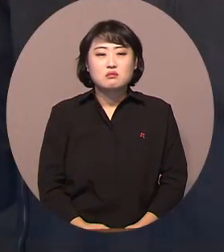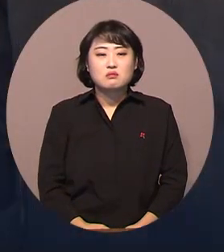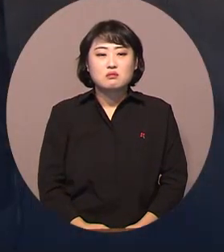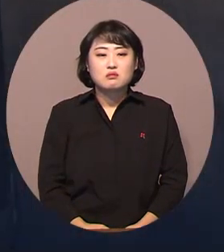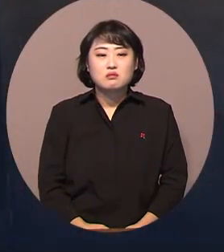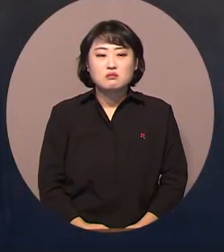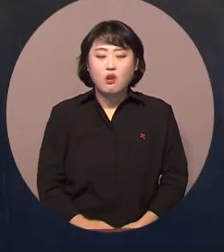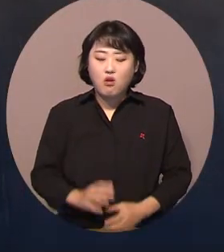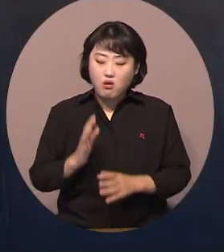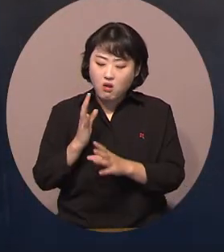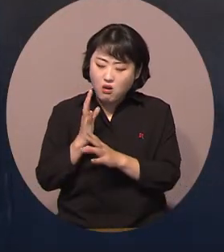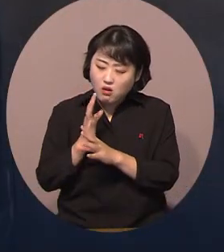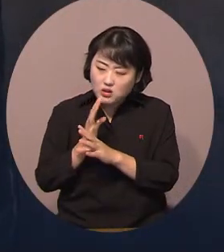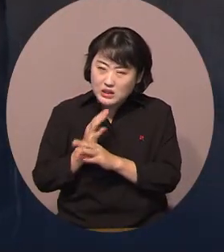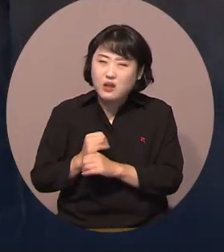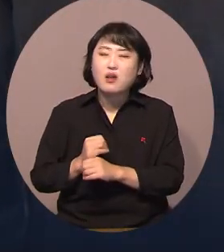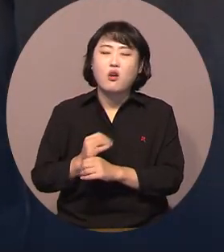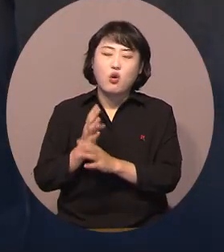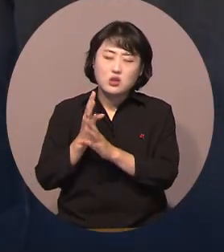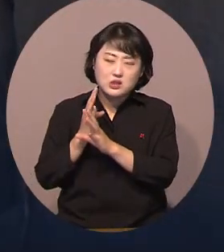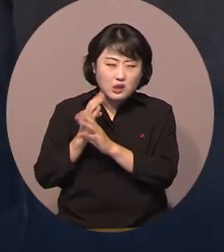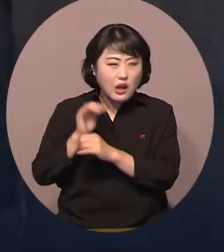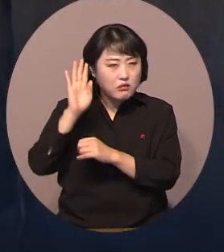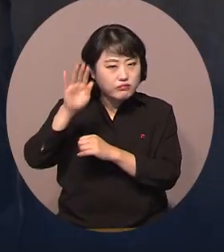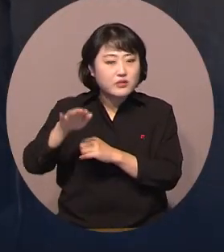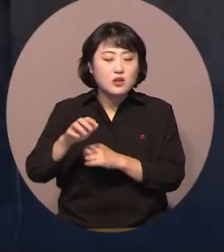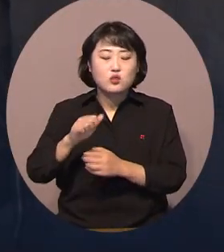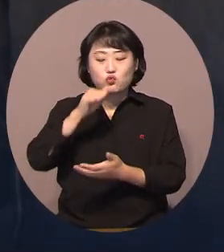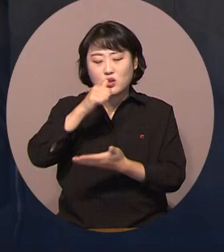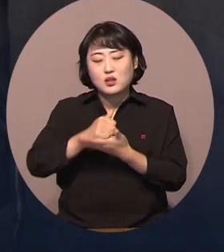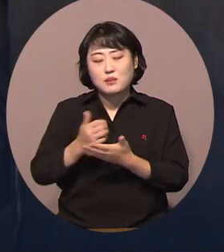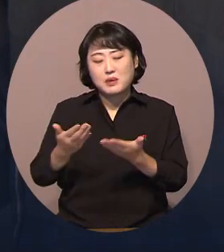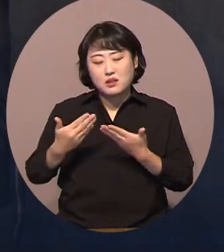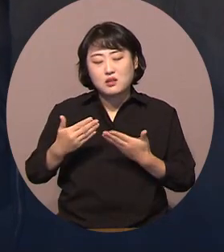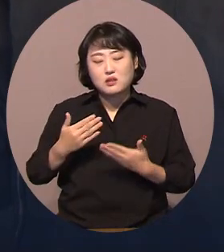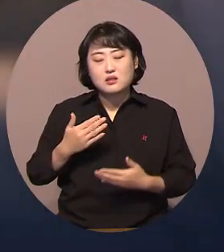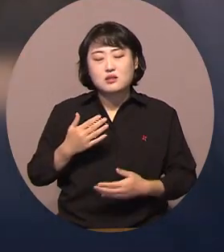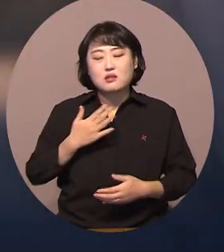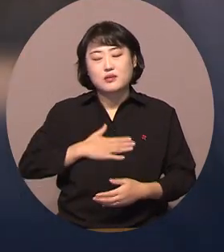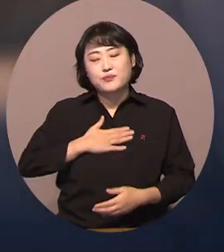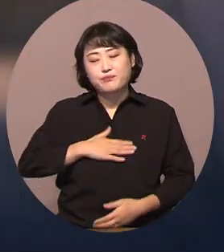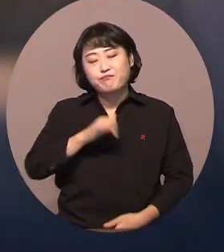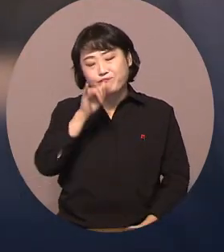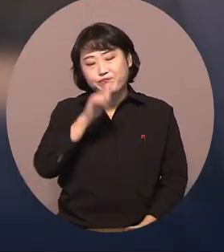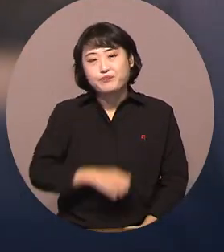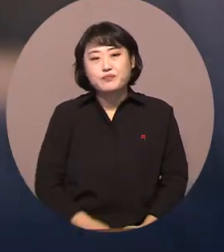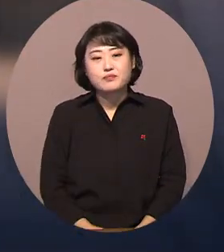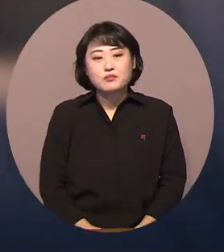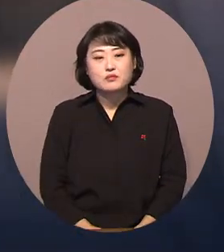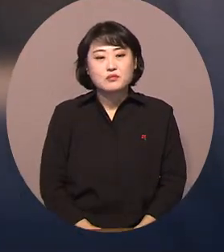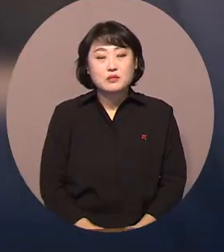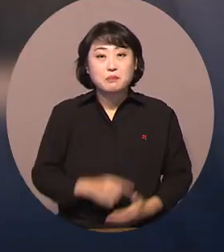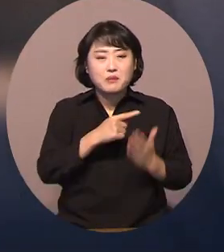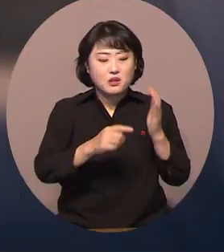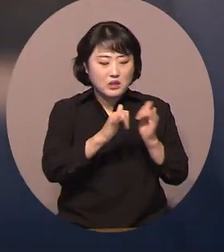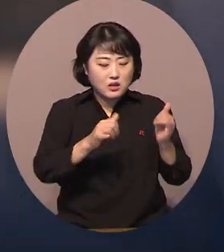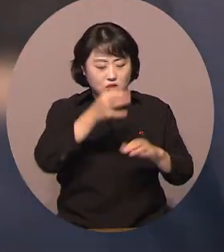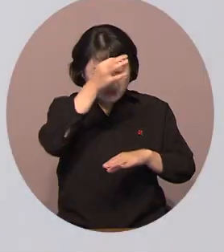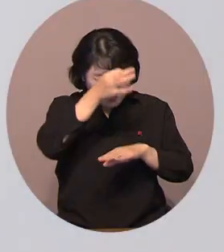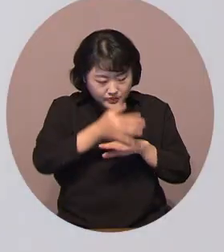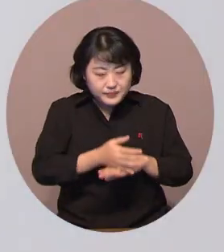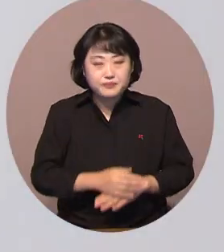언젠가는 제가 지은 죄를 받을 줄 알고 있었습니다 자분께 깊이